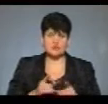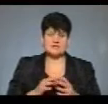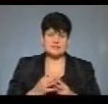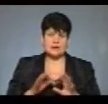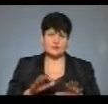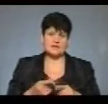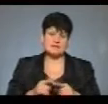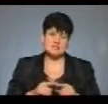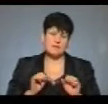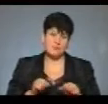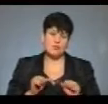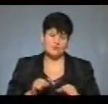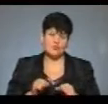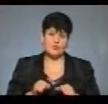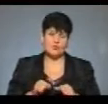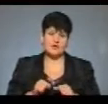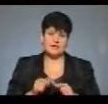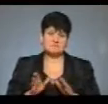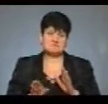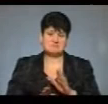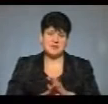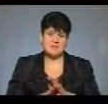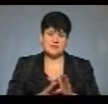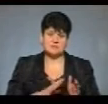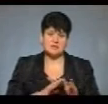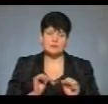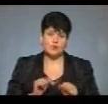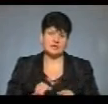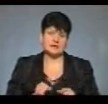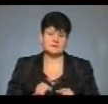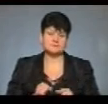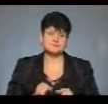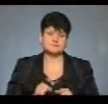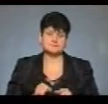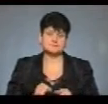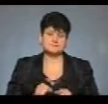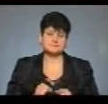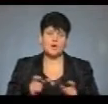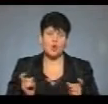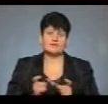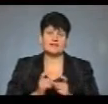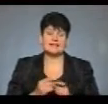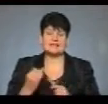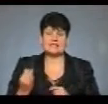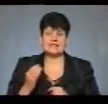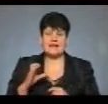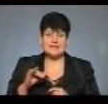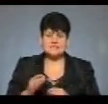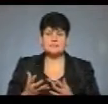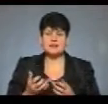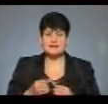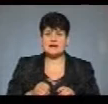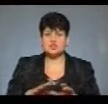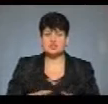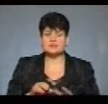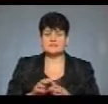могло в якійсь мірі, оскільки вона була підлеглою, так? Це могло спричинити, можливо, навіть якийсь конфлікт інтересів під час прийняття рішень